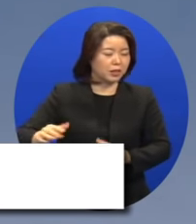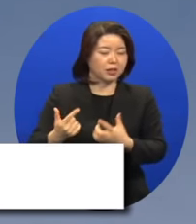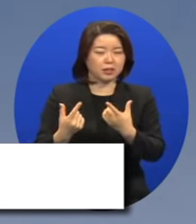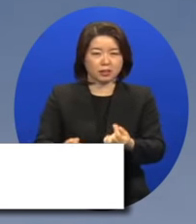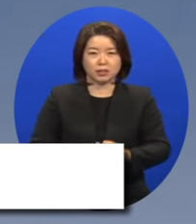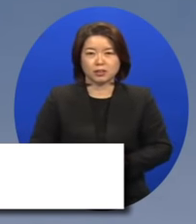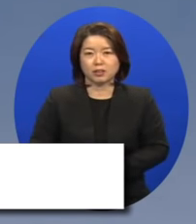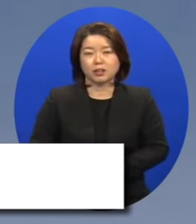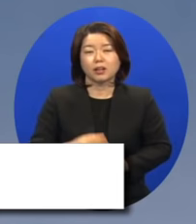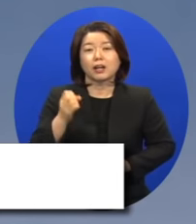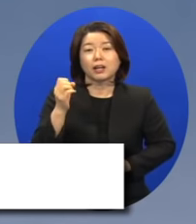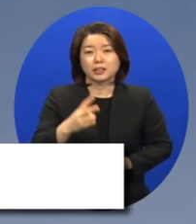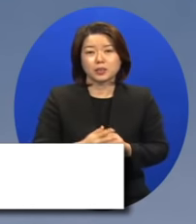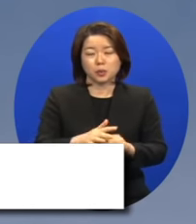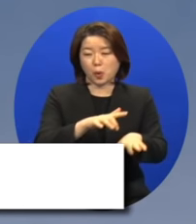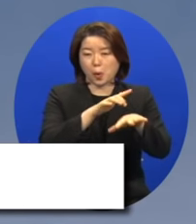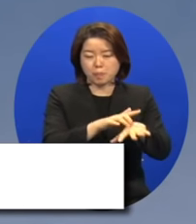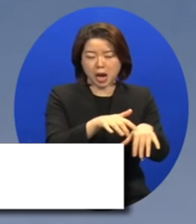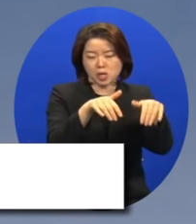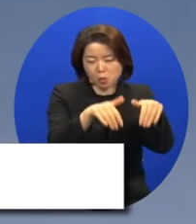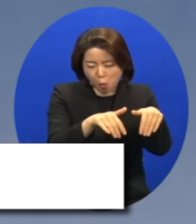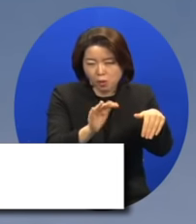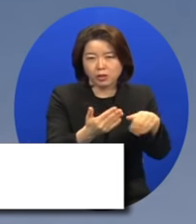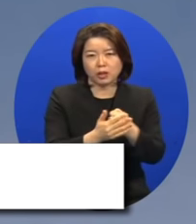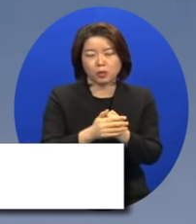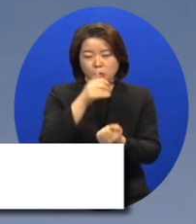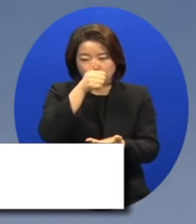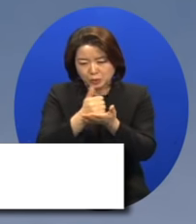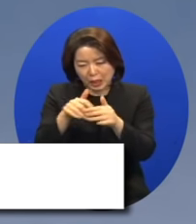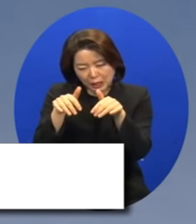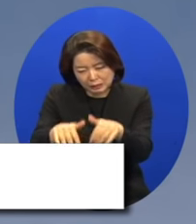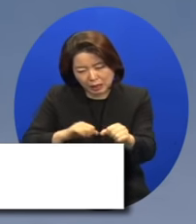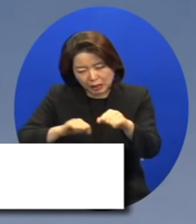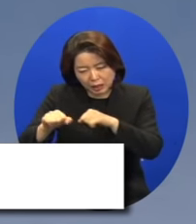.그리하여우리는악마의노예가되었고,